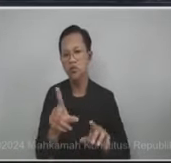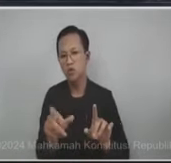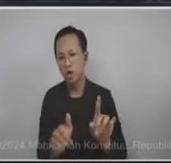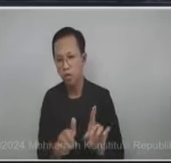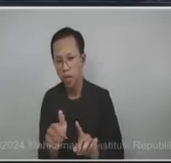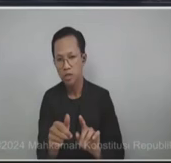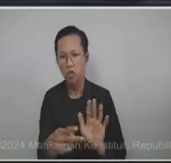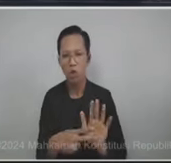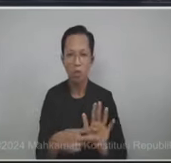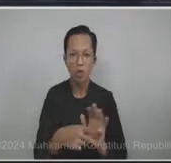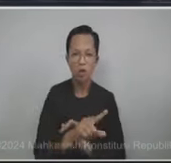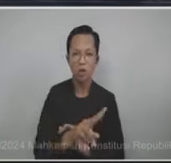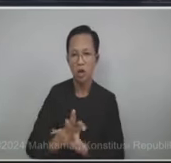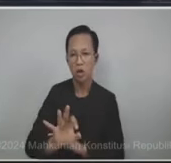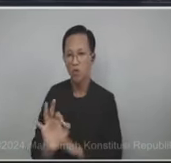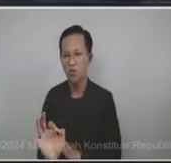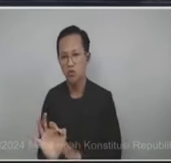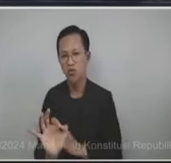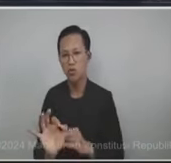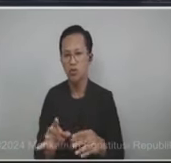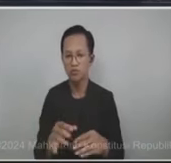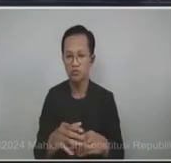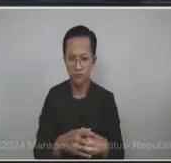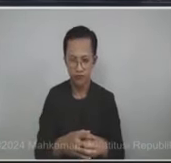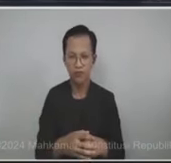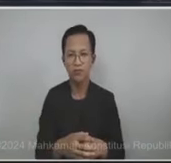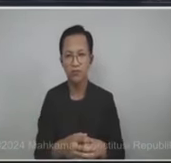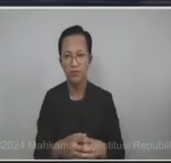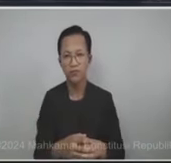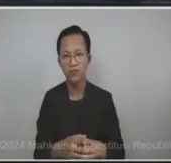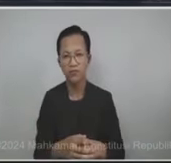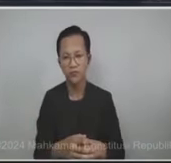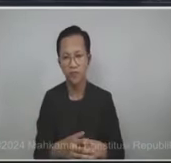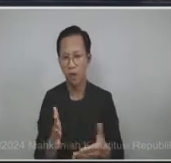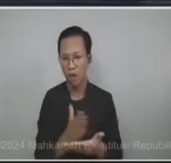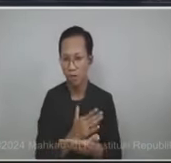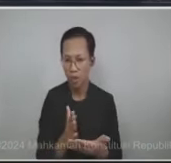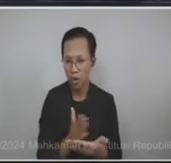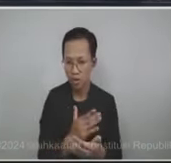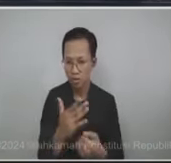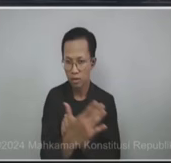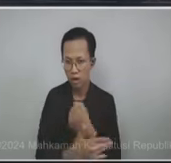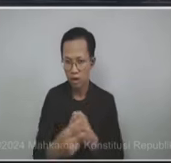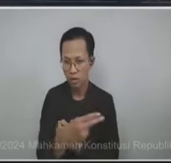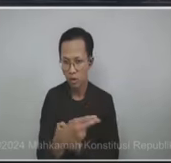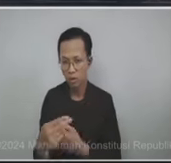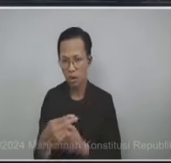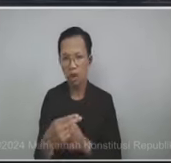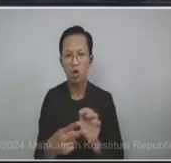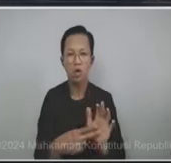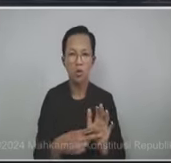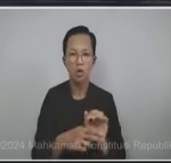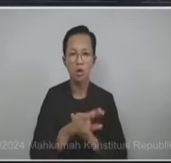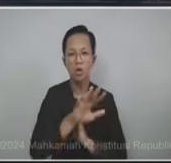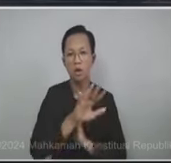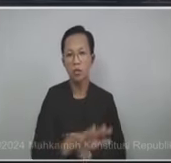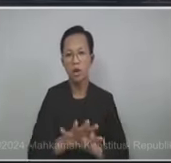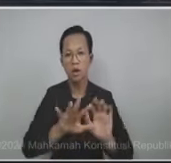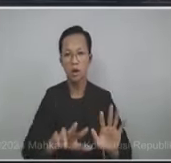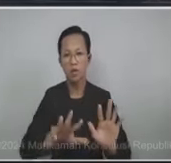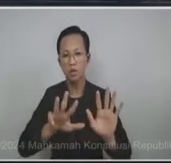tambahan lembaran negara Indonesia lambaran negara Republik Indonesia Nomor 5898 bertentangan